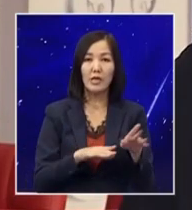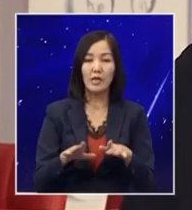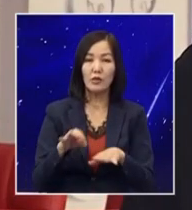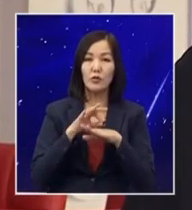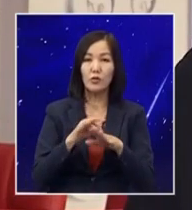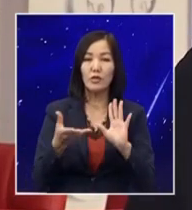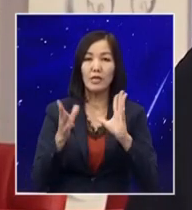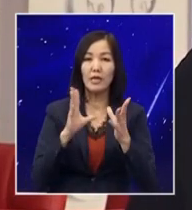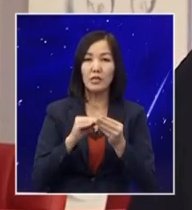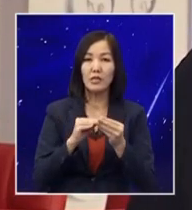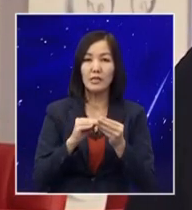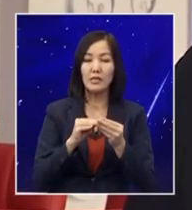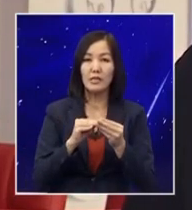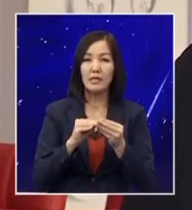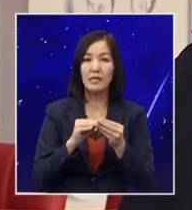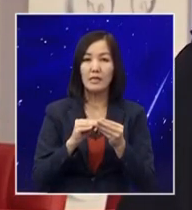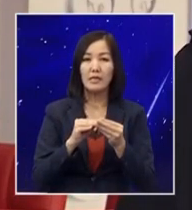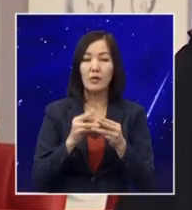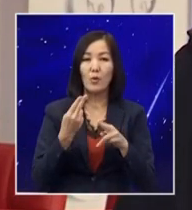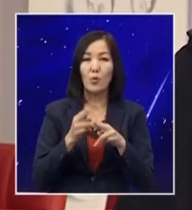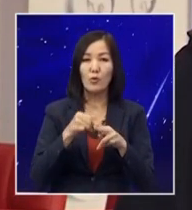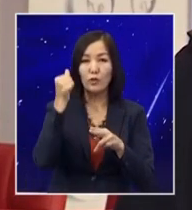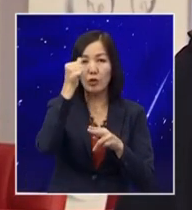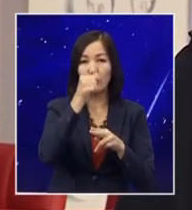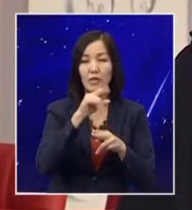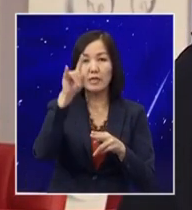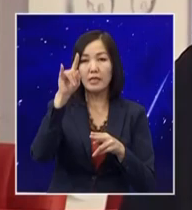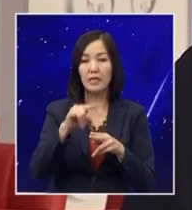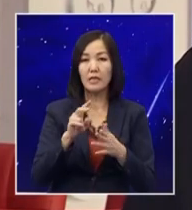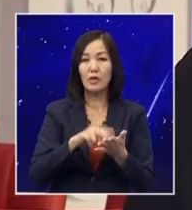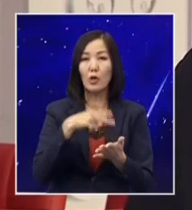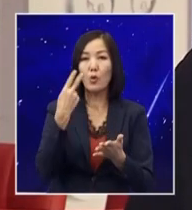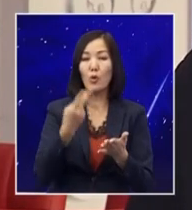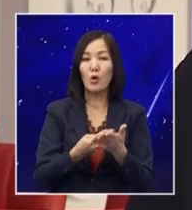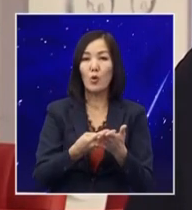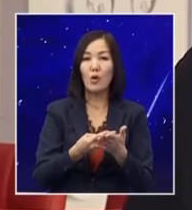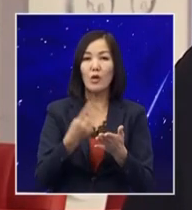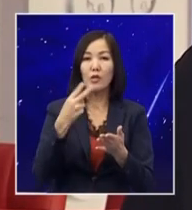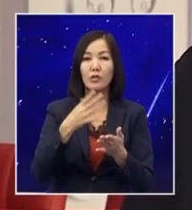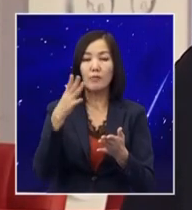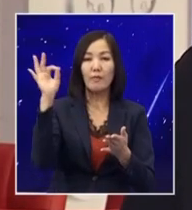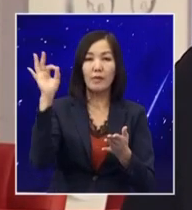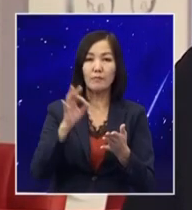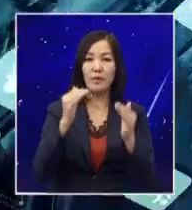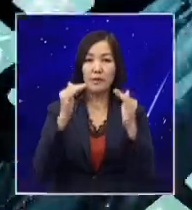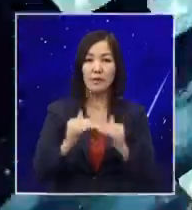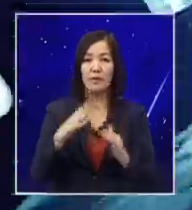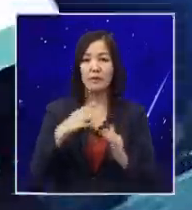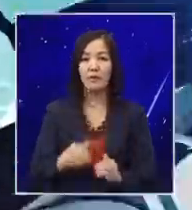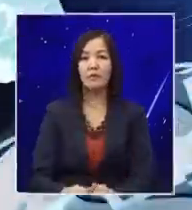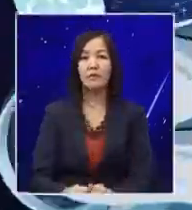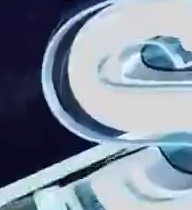жүргізген нәтижесі ол жаңағы осы жылы балалардың терезеден құлап түсуі 25% азайды.